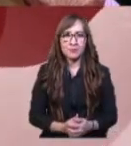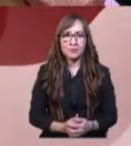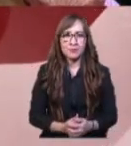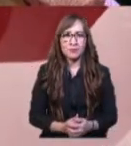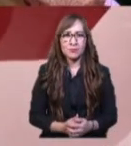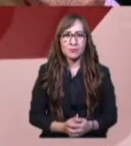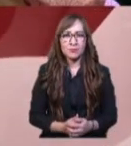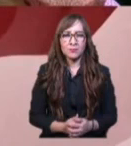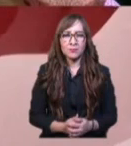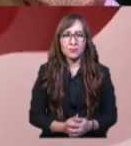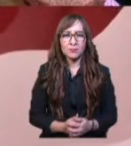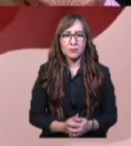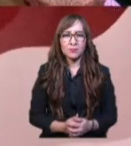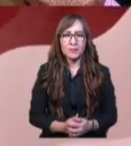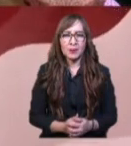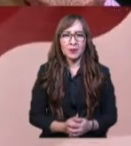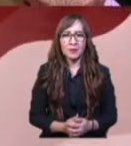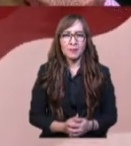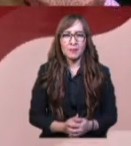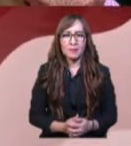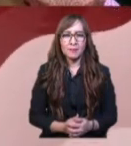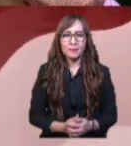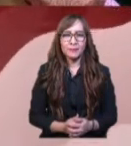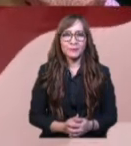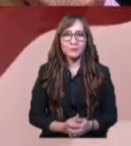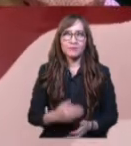Mungkin bagaimana kreatif selama pandemi?